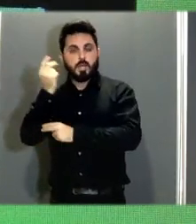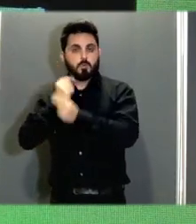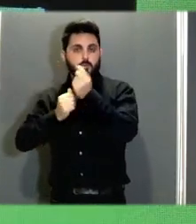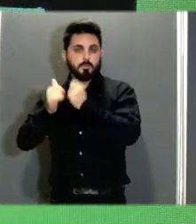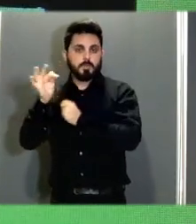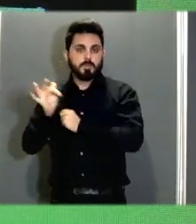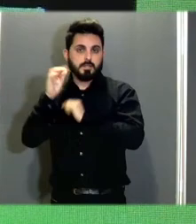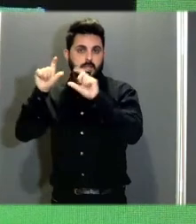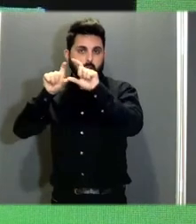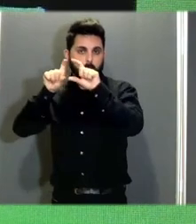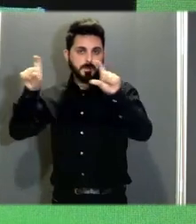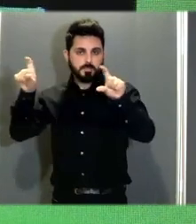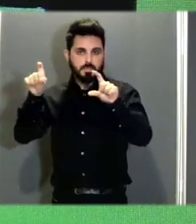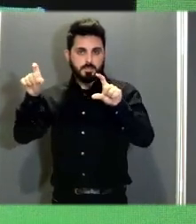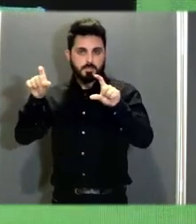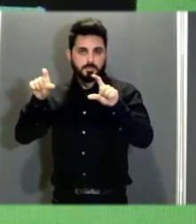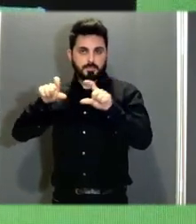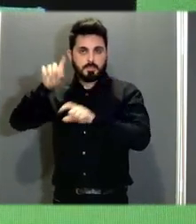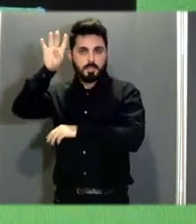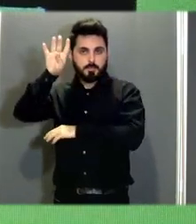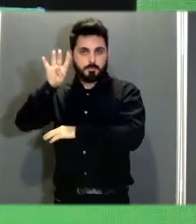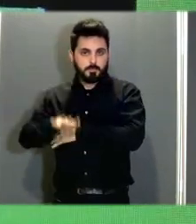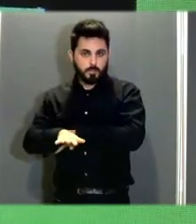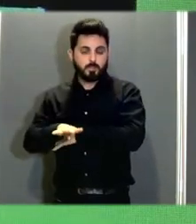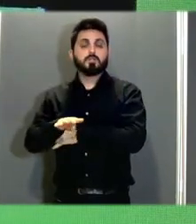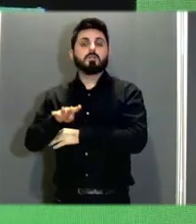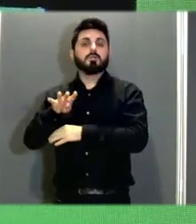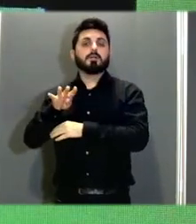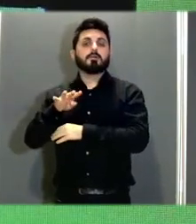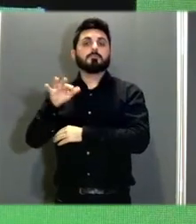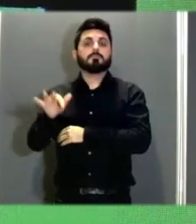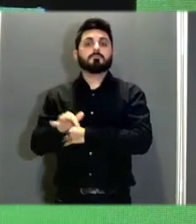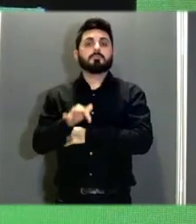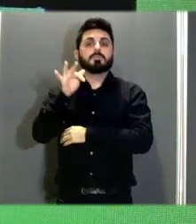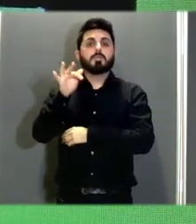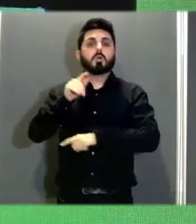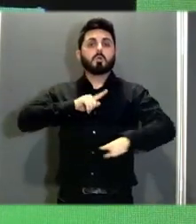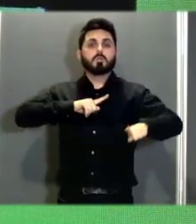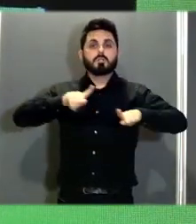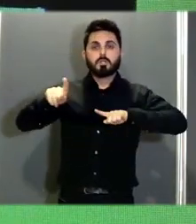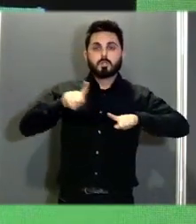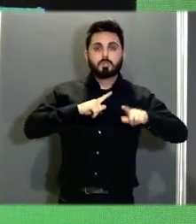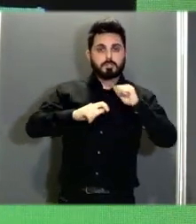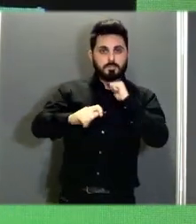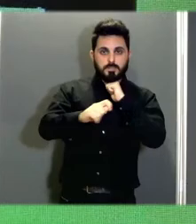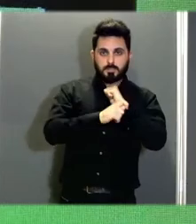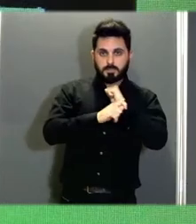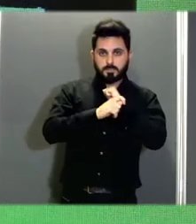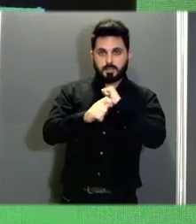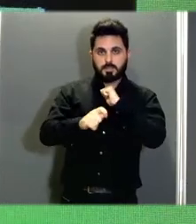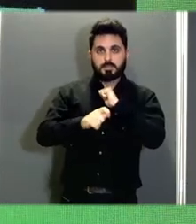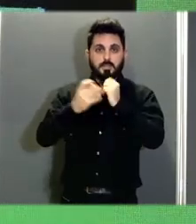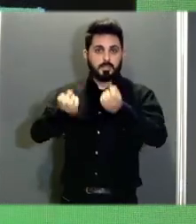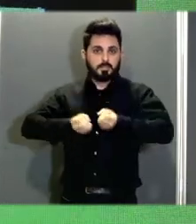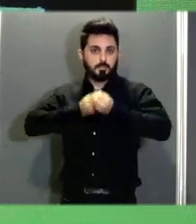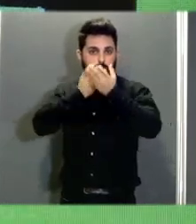Barcelona i coordinador de la Comissió d'Estratègia i Discurs de l'Assemblea.